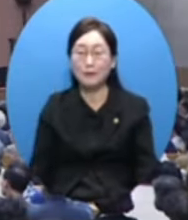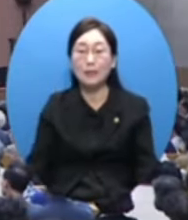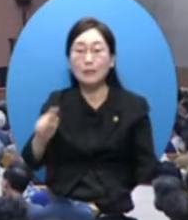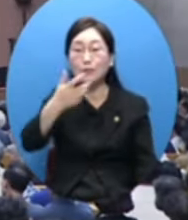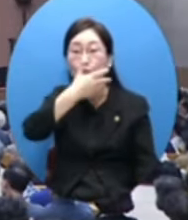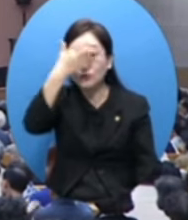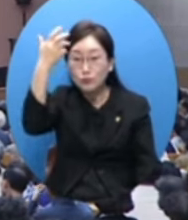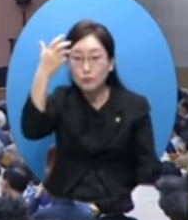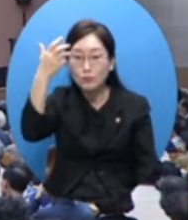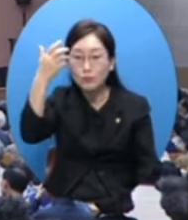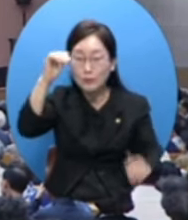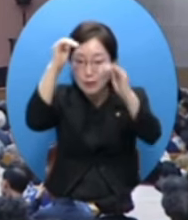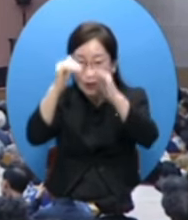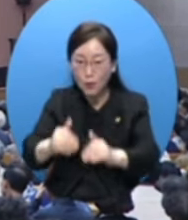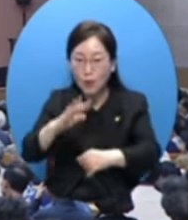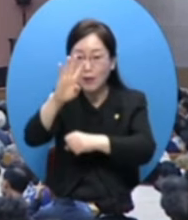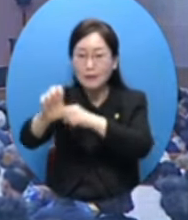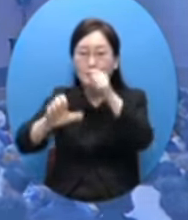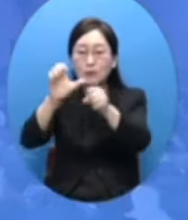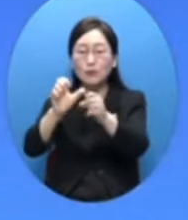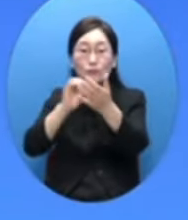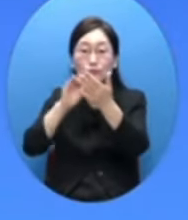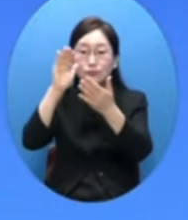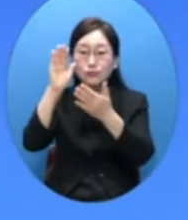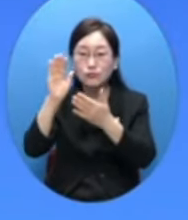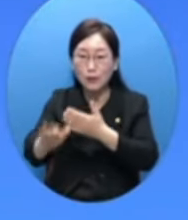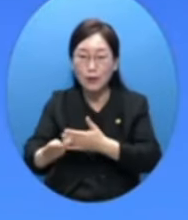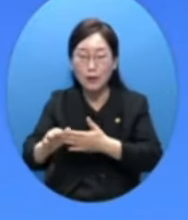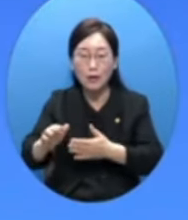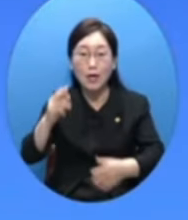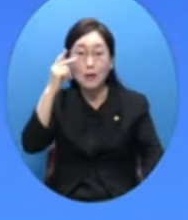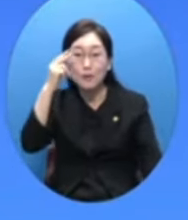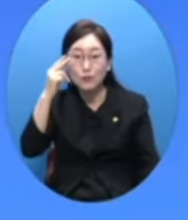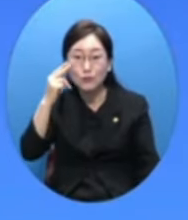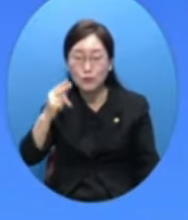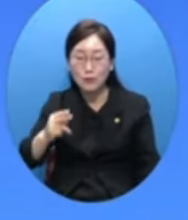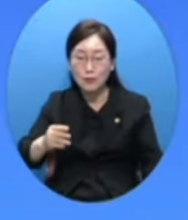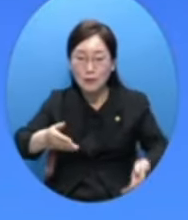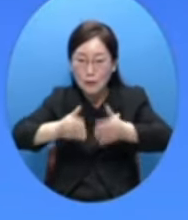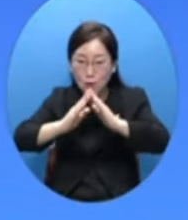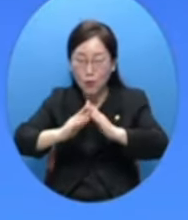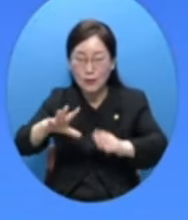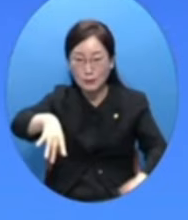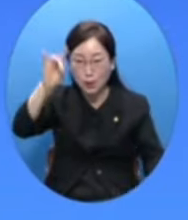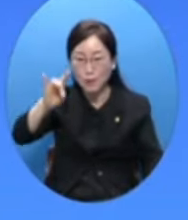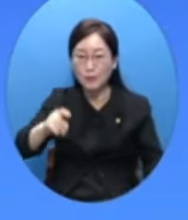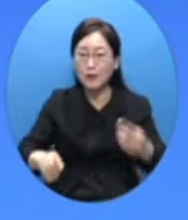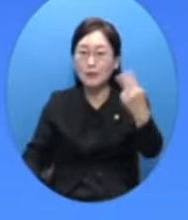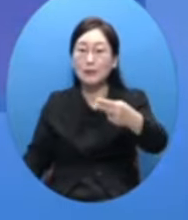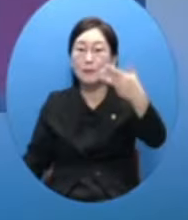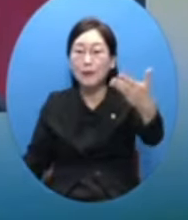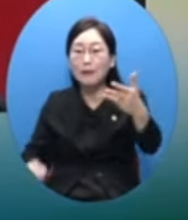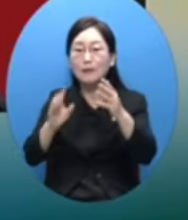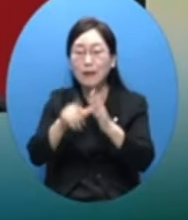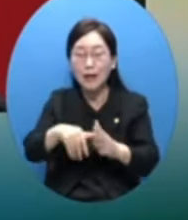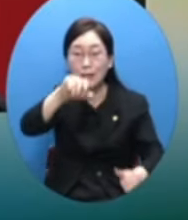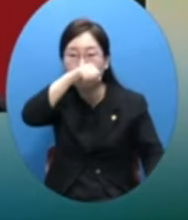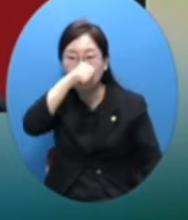꿈이 45년 후에 이루어져서 미국 건국 이래로 최초로 2008년도에